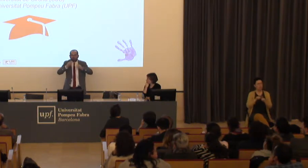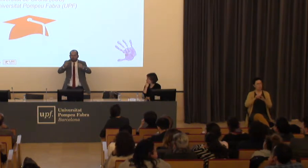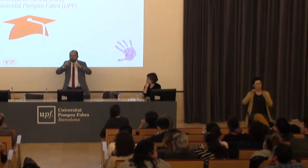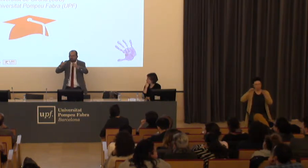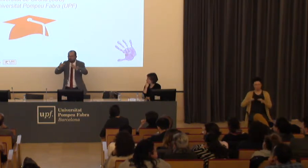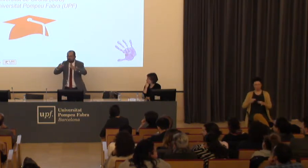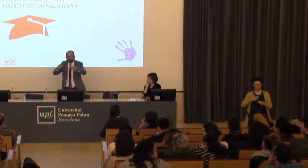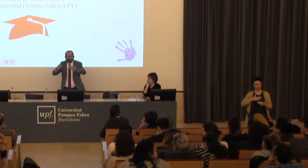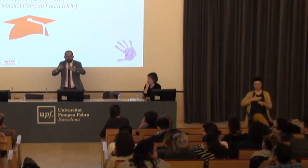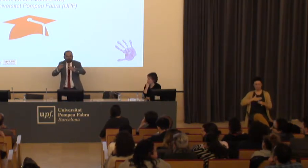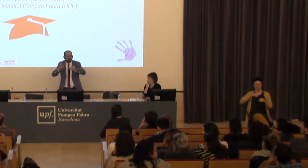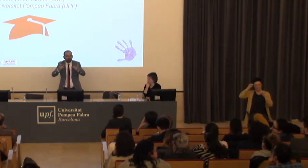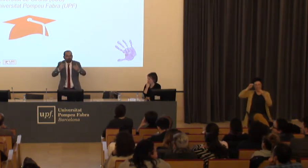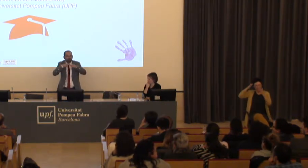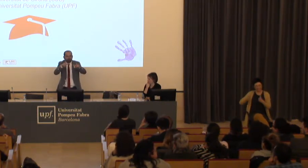de signes catalana.